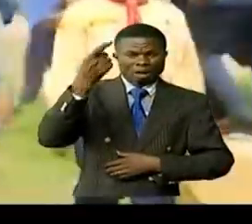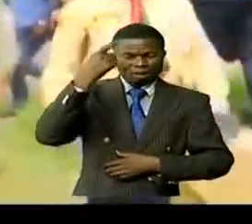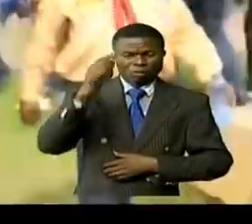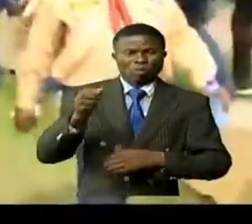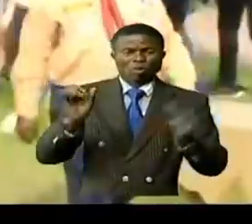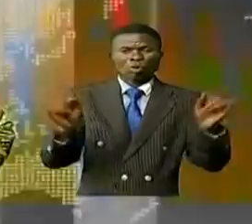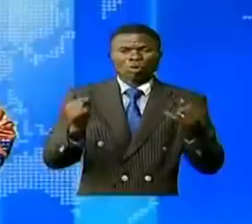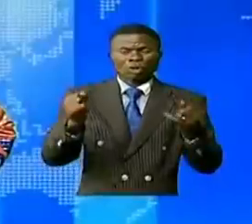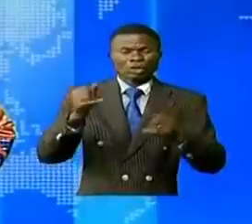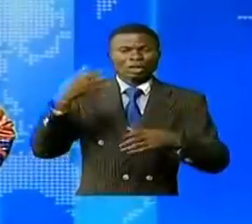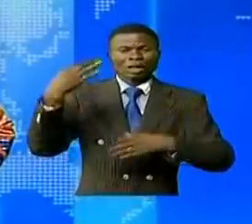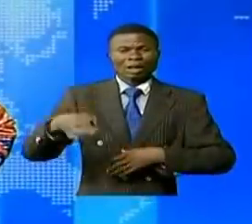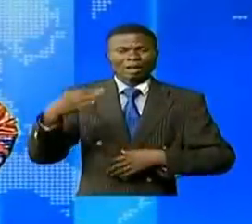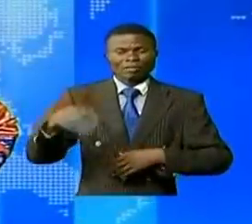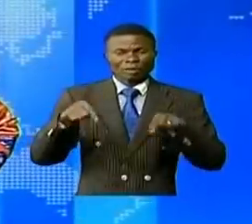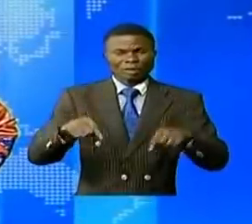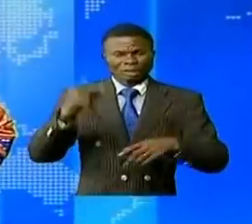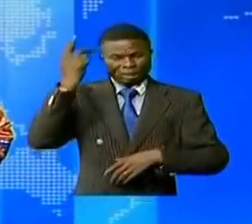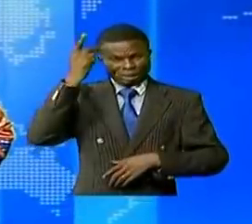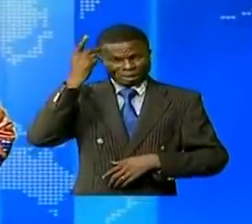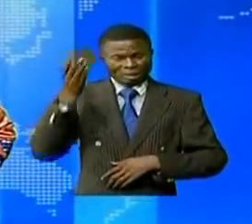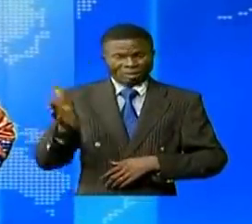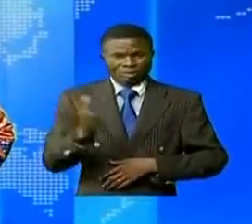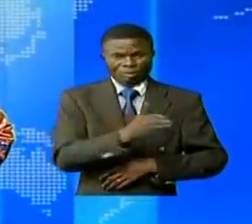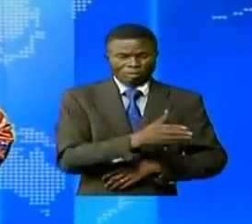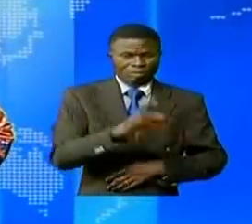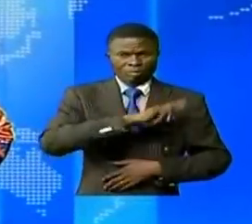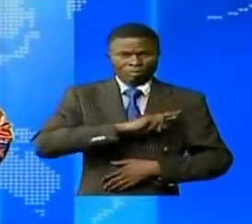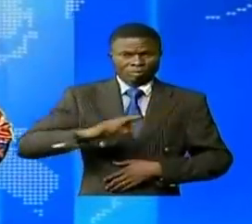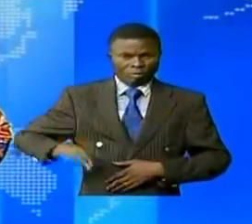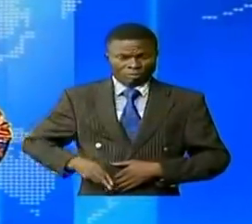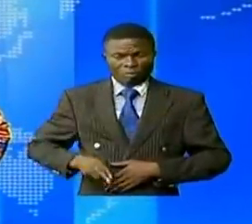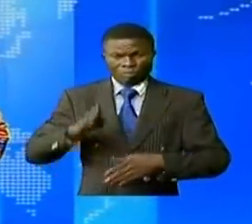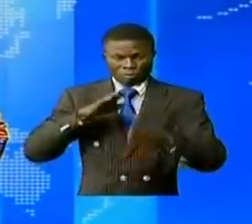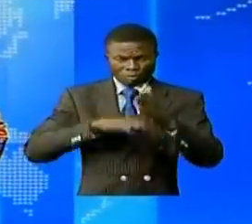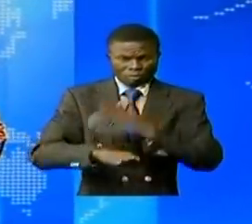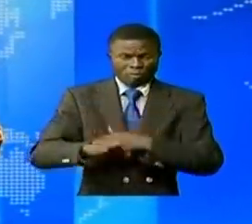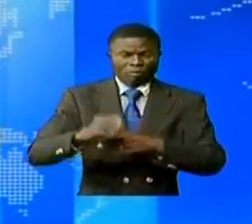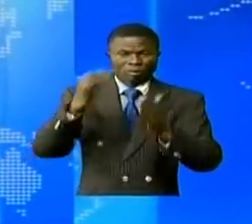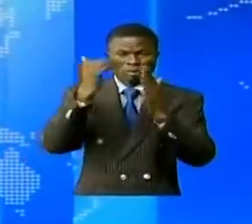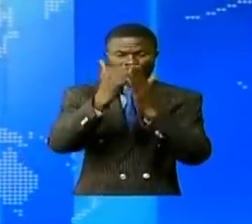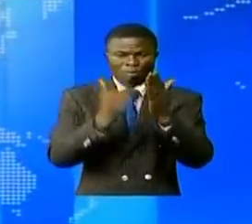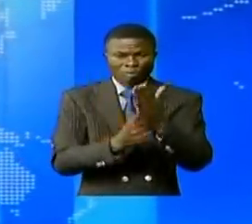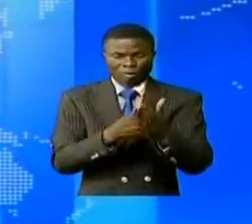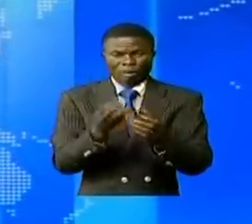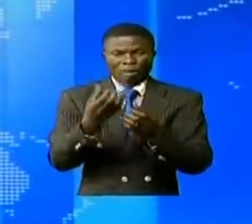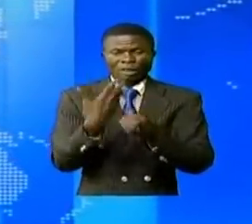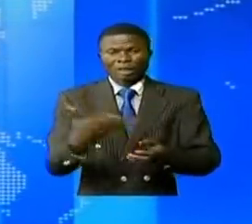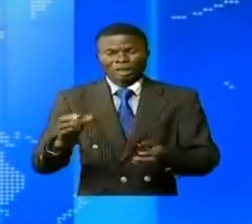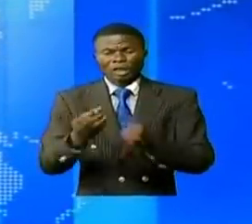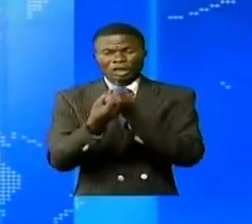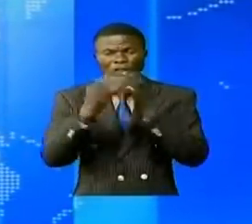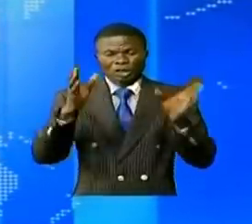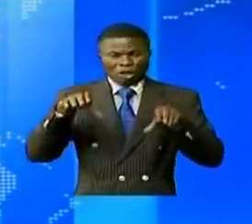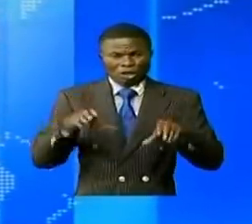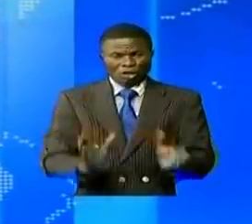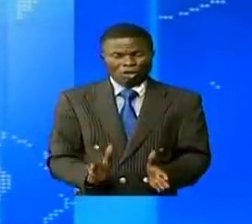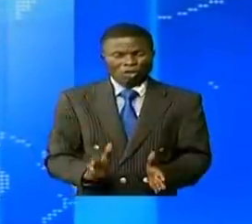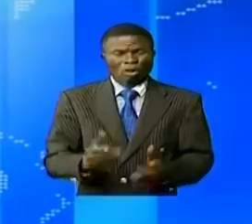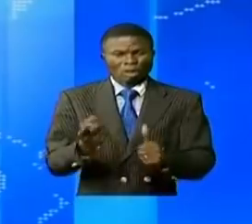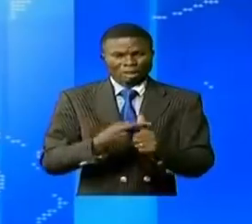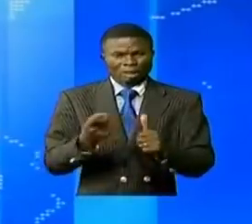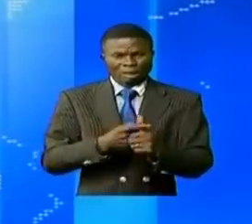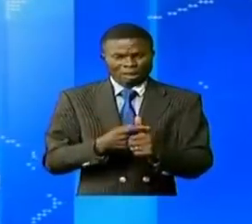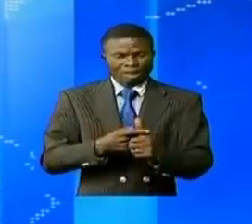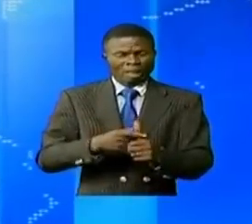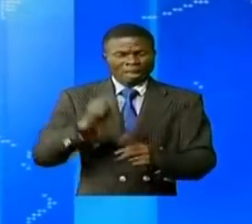à Kinshasa. La RDC entre de plein pied dans l'inventaire du patrimoine culturel congolais et pour ça, il faut une mise à